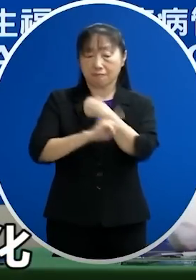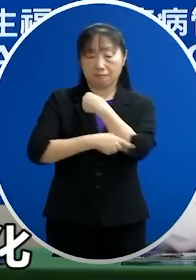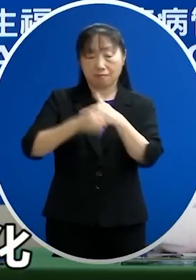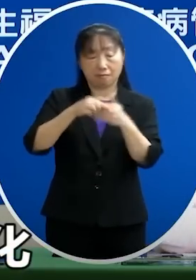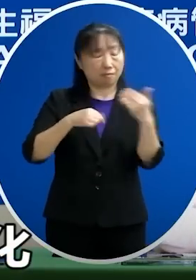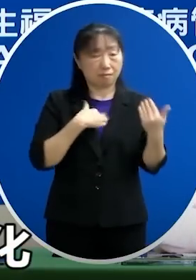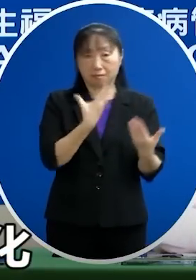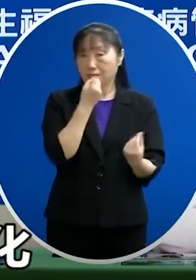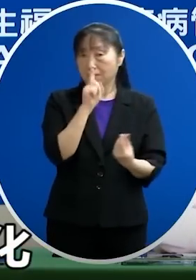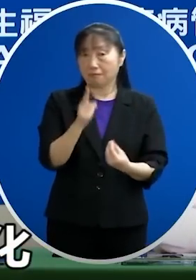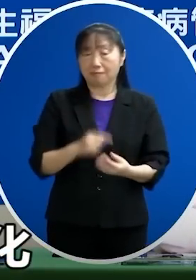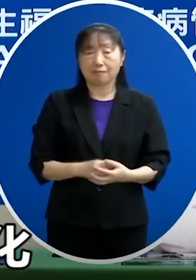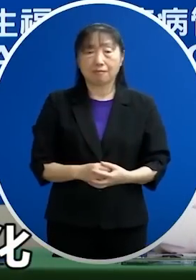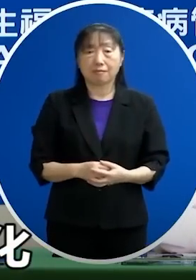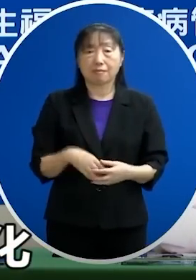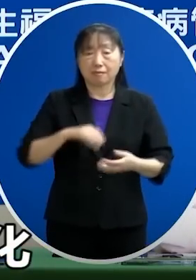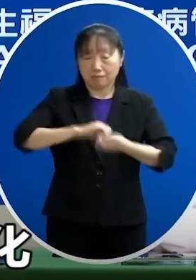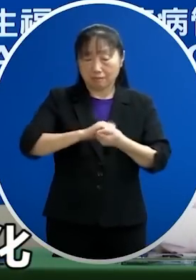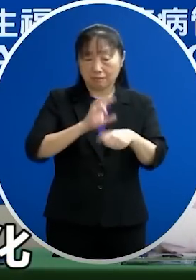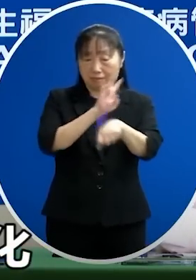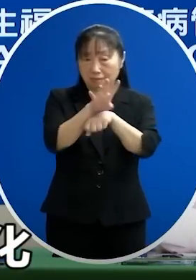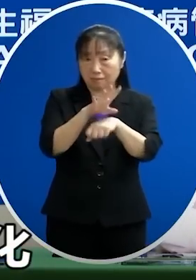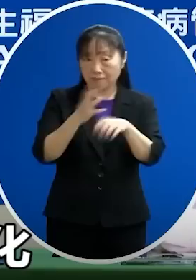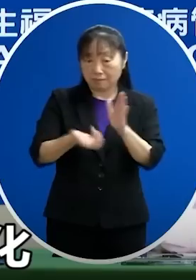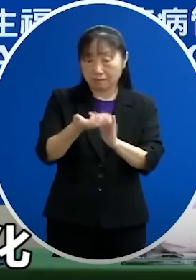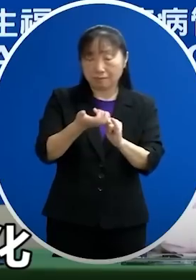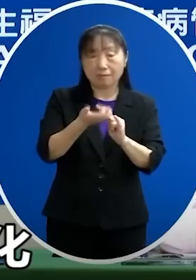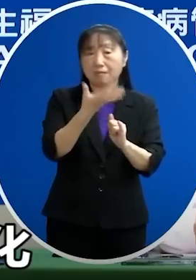有规定在24小时内一定要火化，